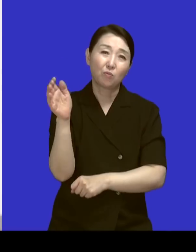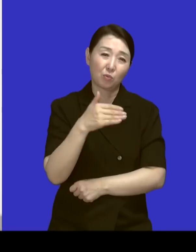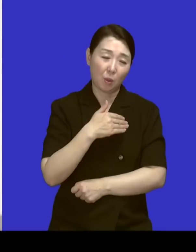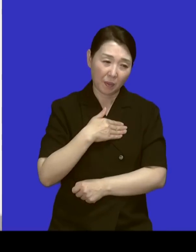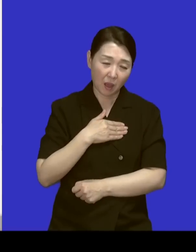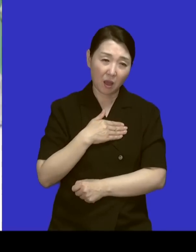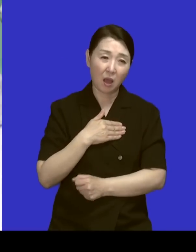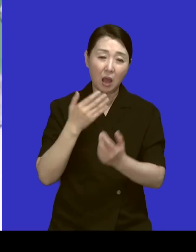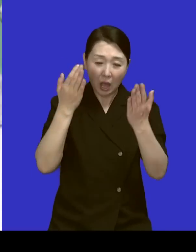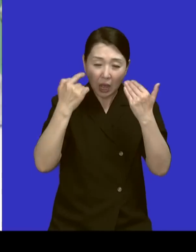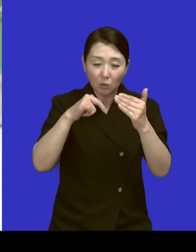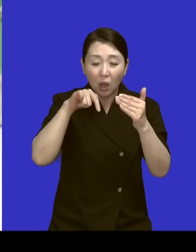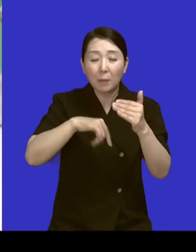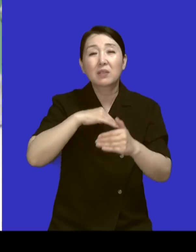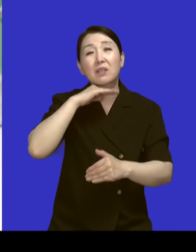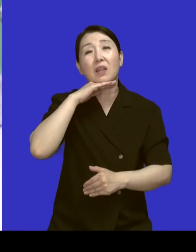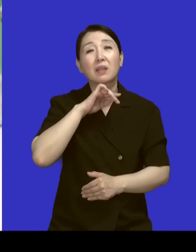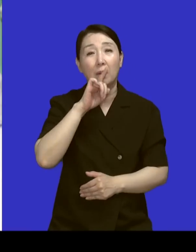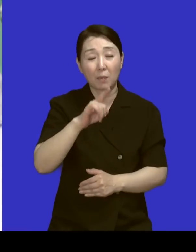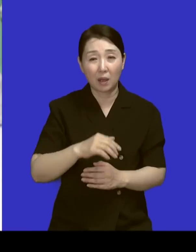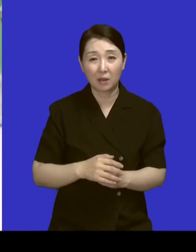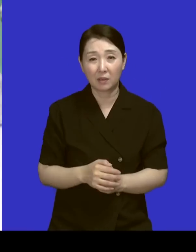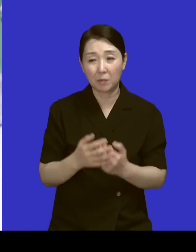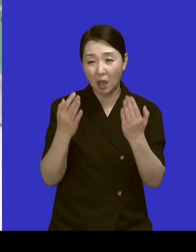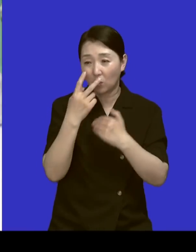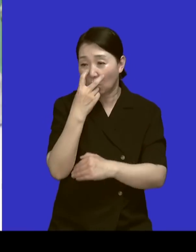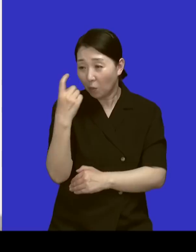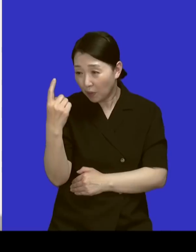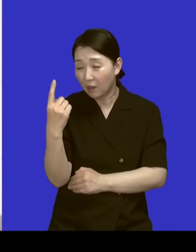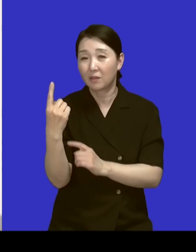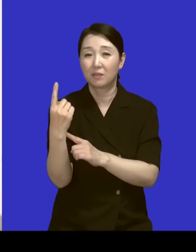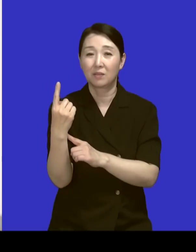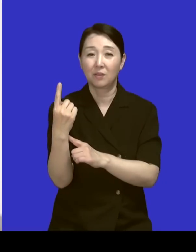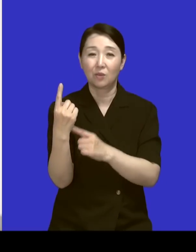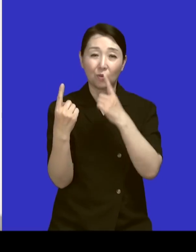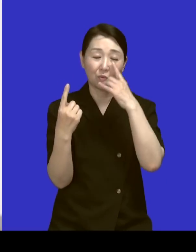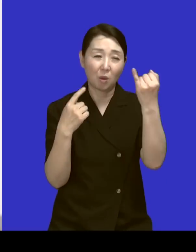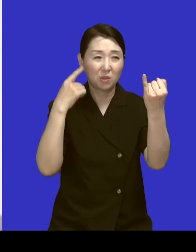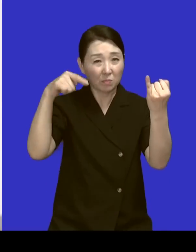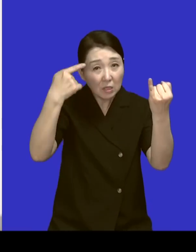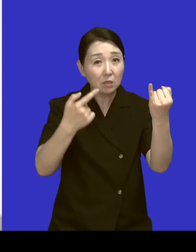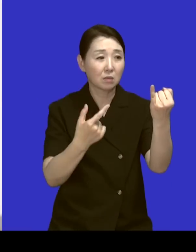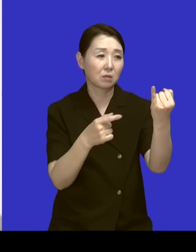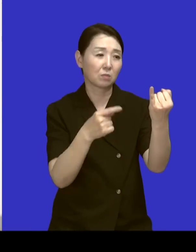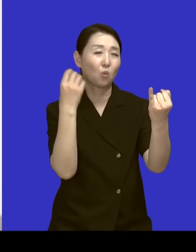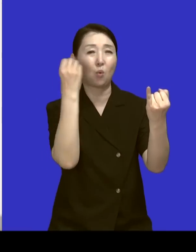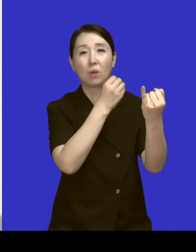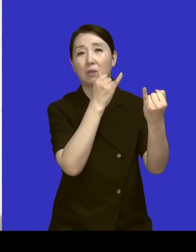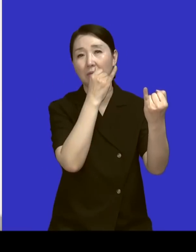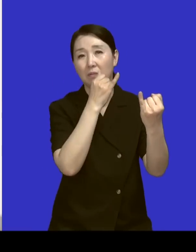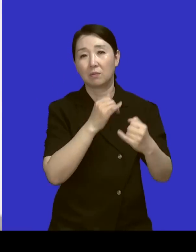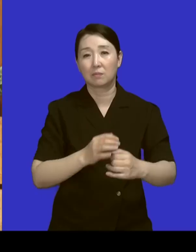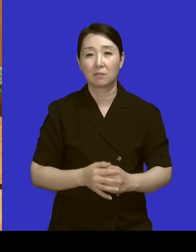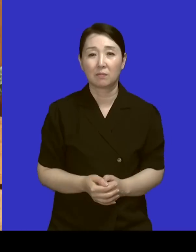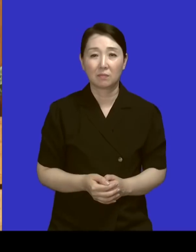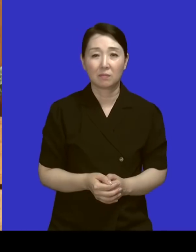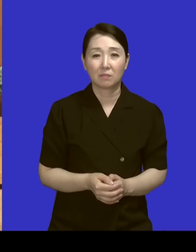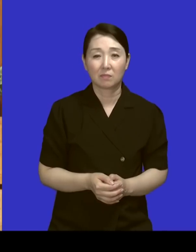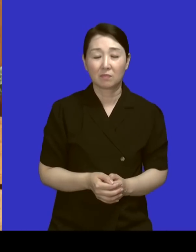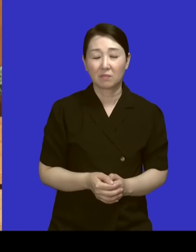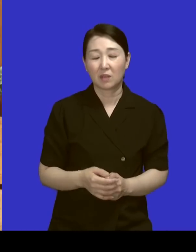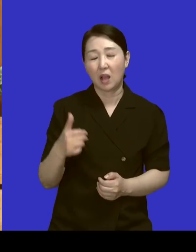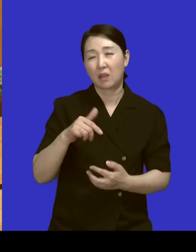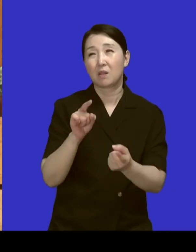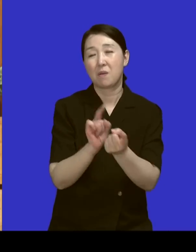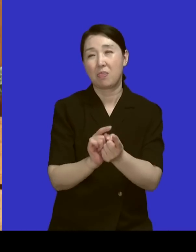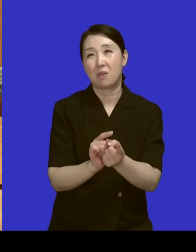저를 기다렸대요. 그러니까 경비 아저씨들이 저희 어머니를 미친 여자처럼 이렇게 오해하기도 했었고요. 등교하는 아들 만나려고.